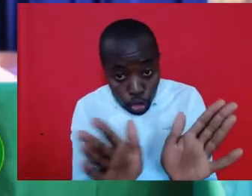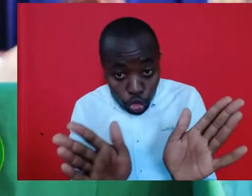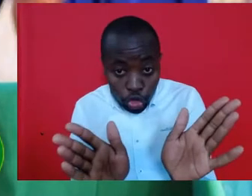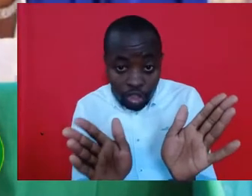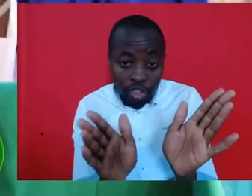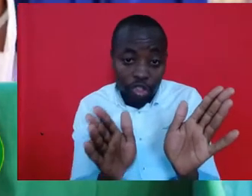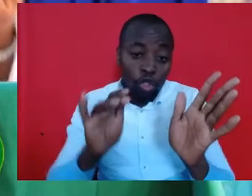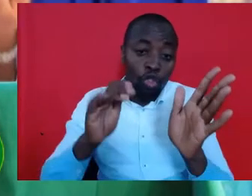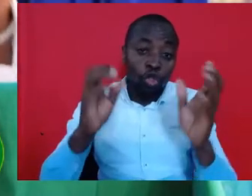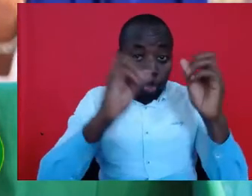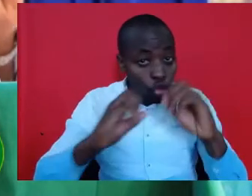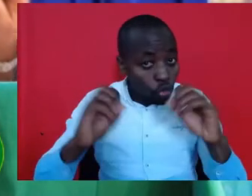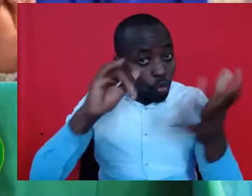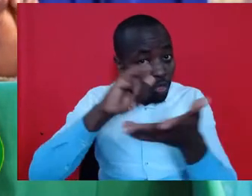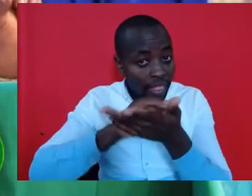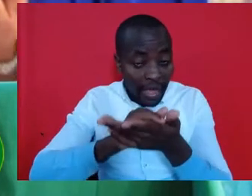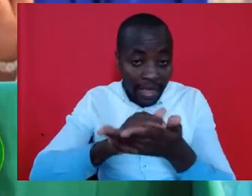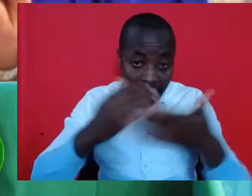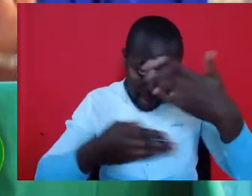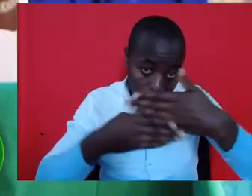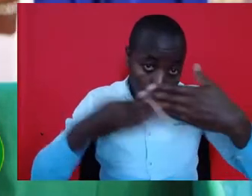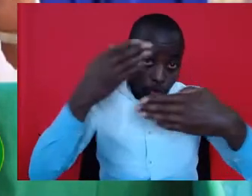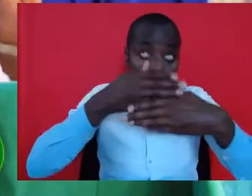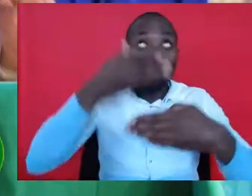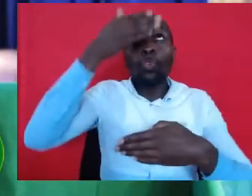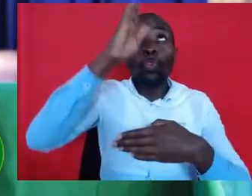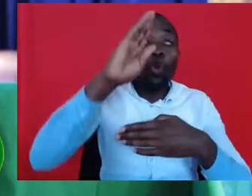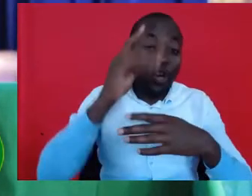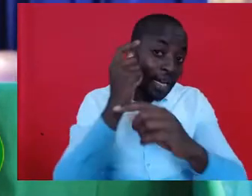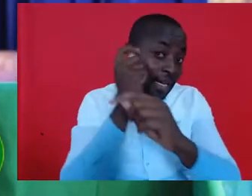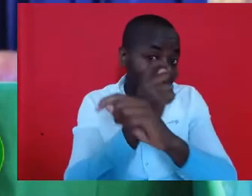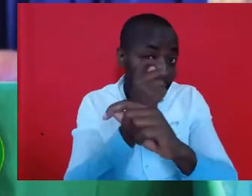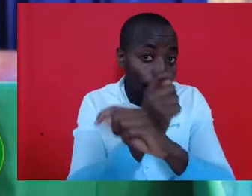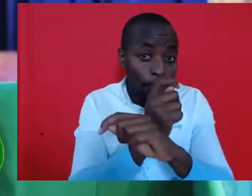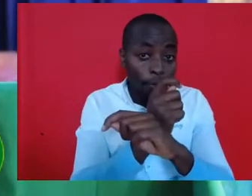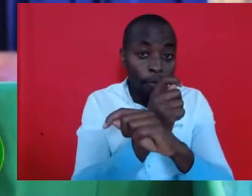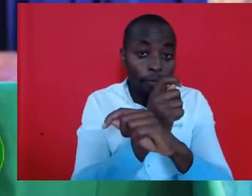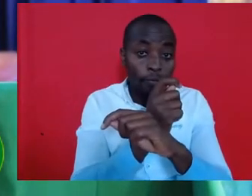ili wamjengee Mungu kwanza hekalu lake,